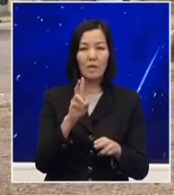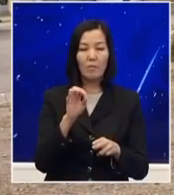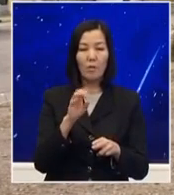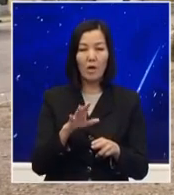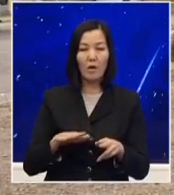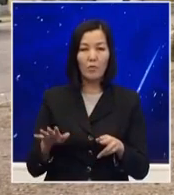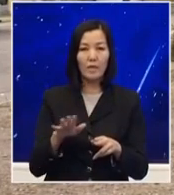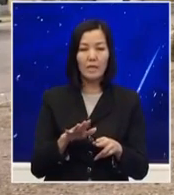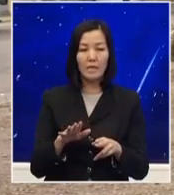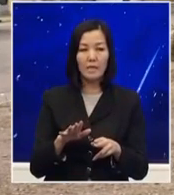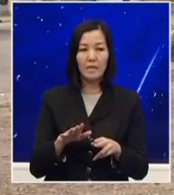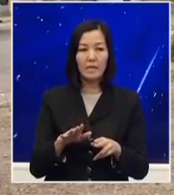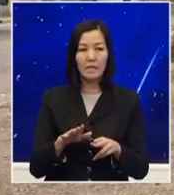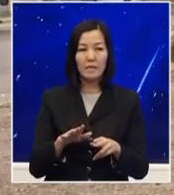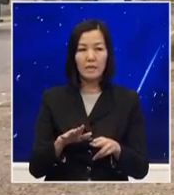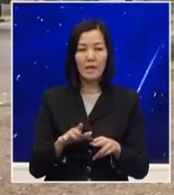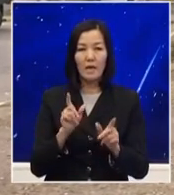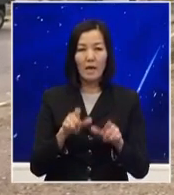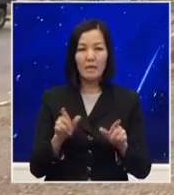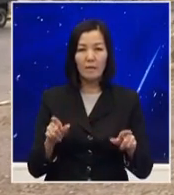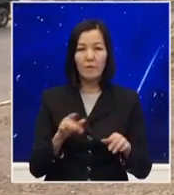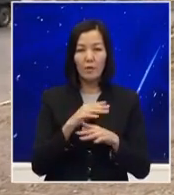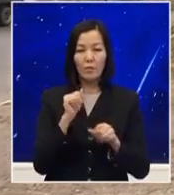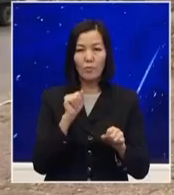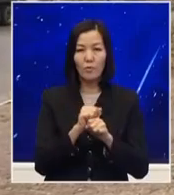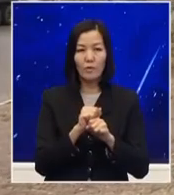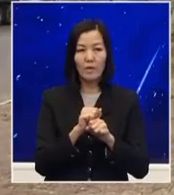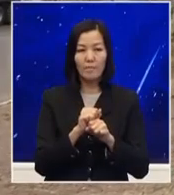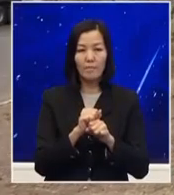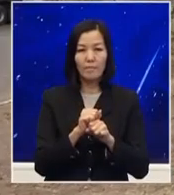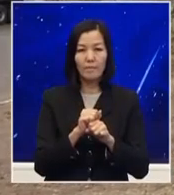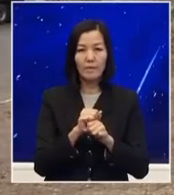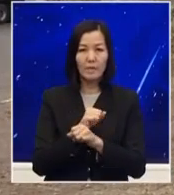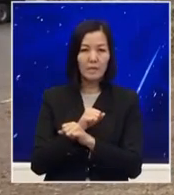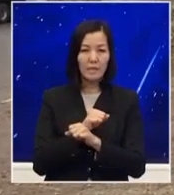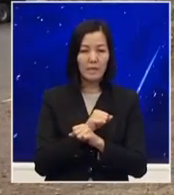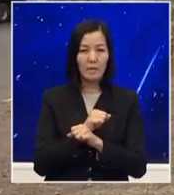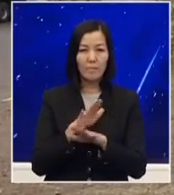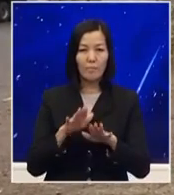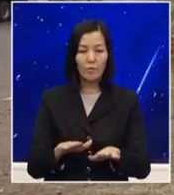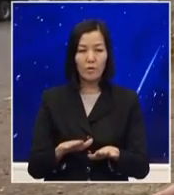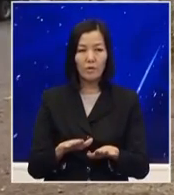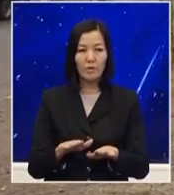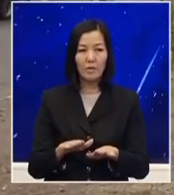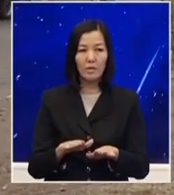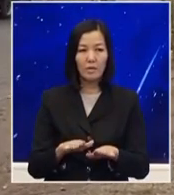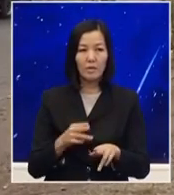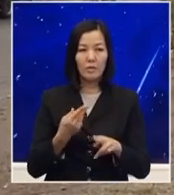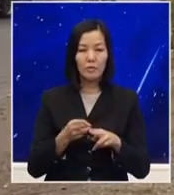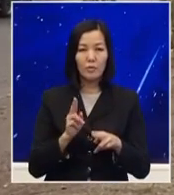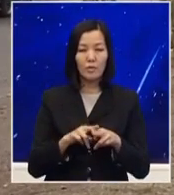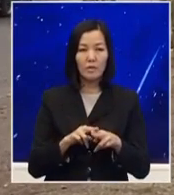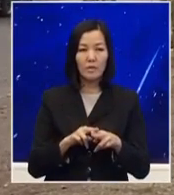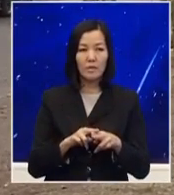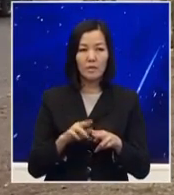ауданының бірден бір адамдар көп тоқтап, белін жазып, тынығып демалатын жерінің бірі болғандықтан осы жерде. Осы